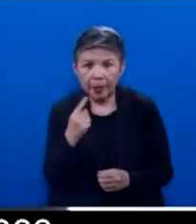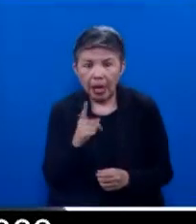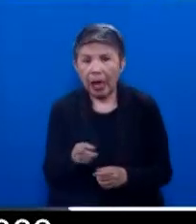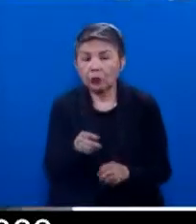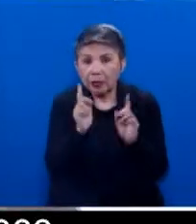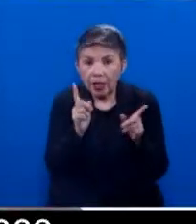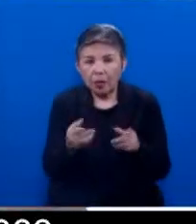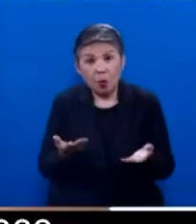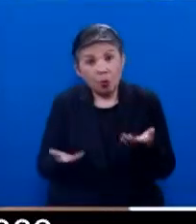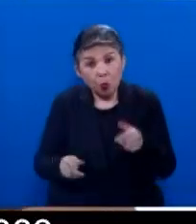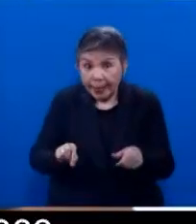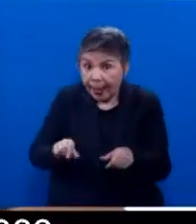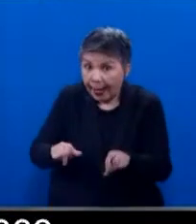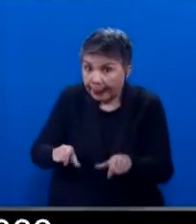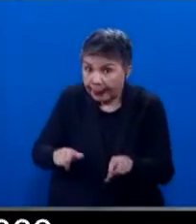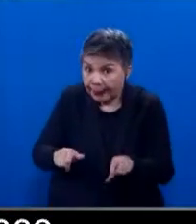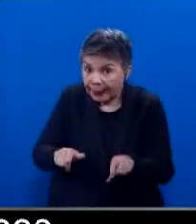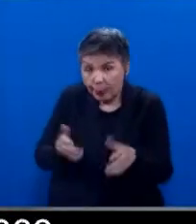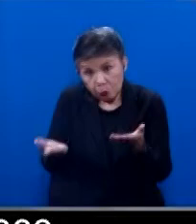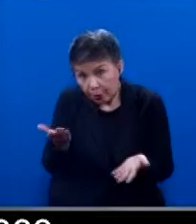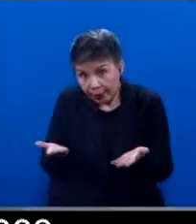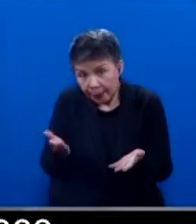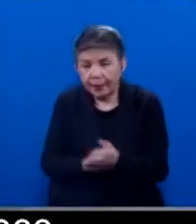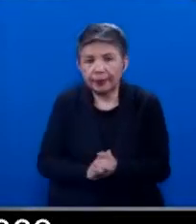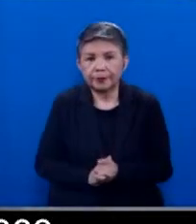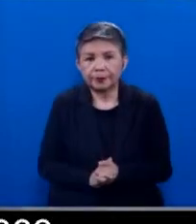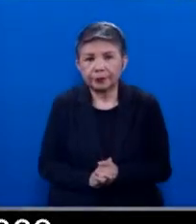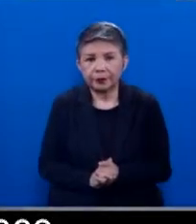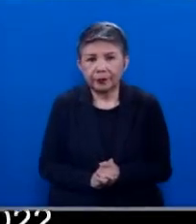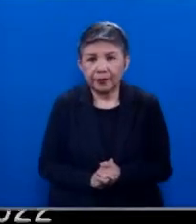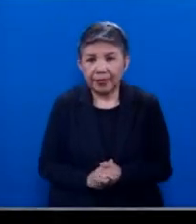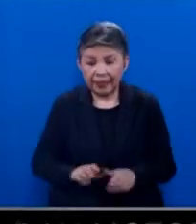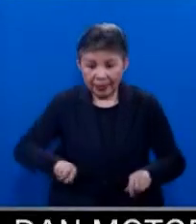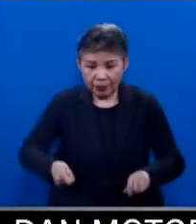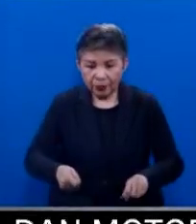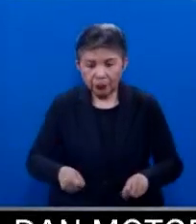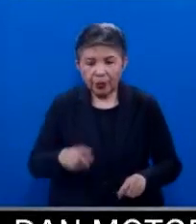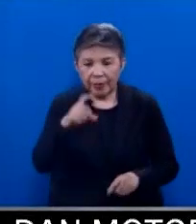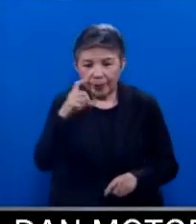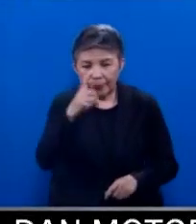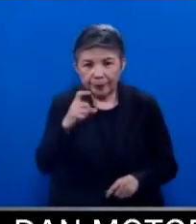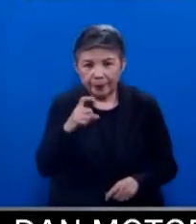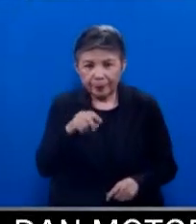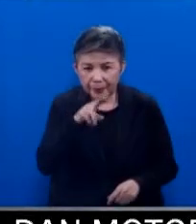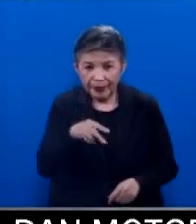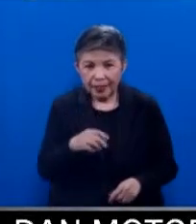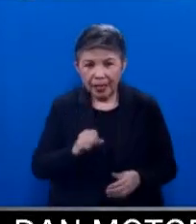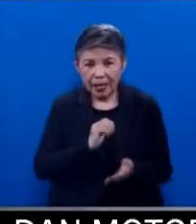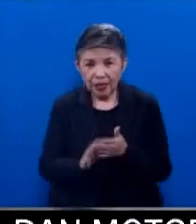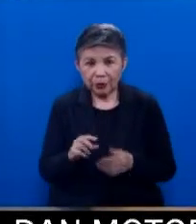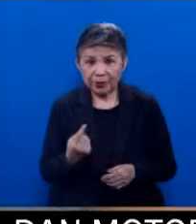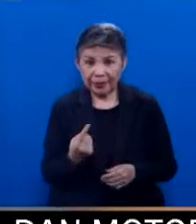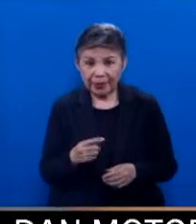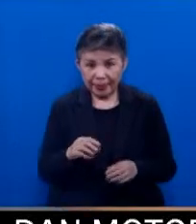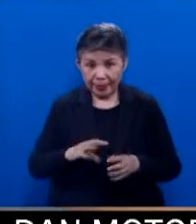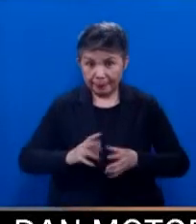aki. Biasanya untuk motor-motor yang sekarang ini ada engine check-nya. Oh, okay. Kalau engine check-nya nyala, berarti dia dalam kondisi yang